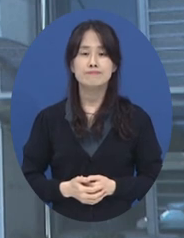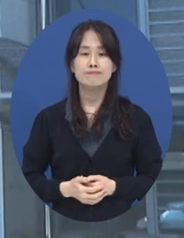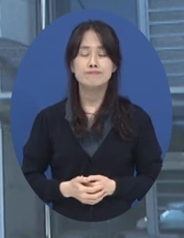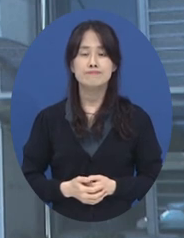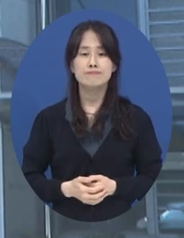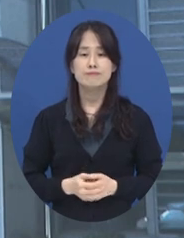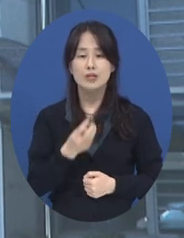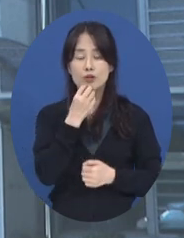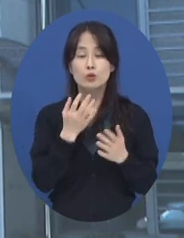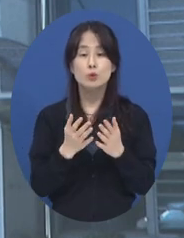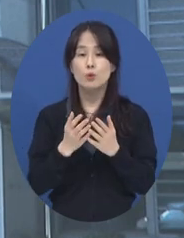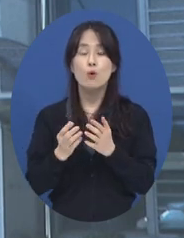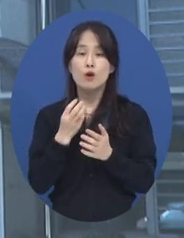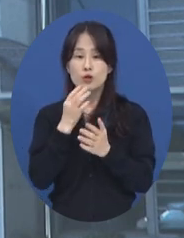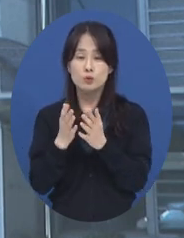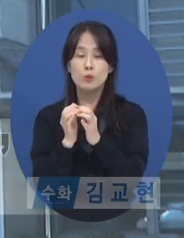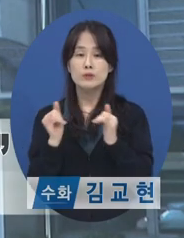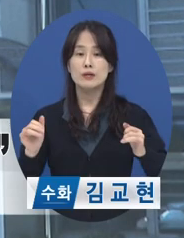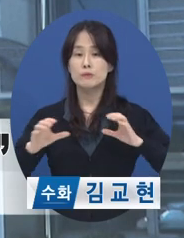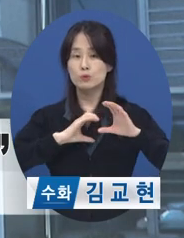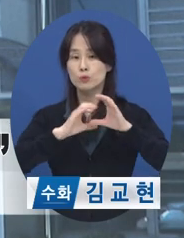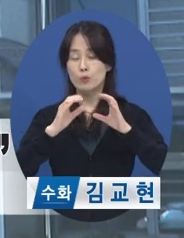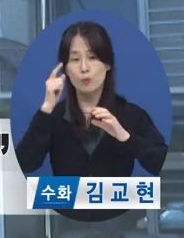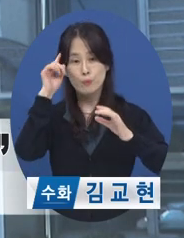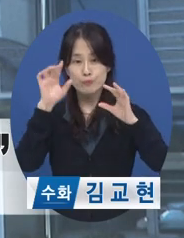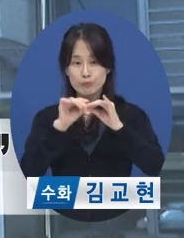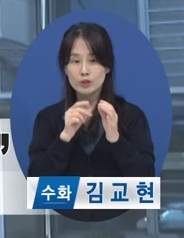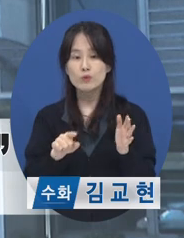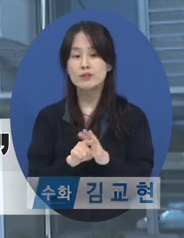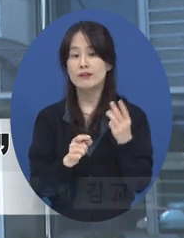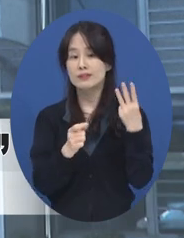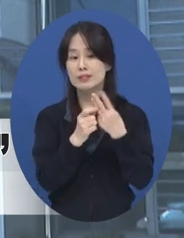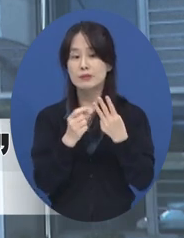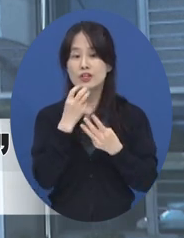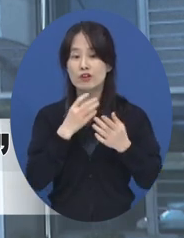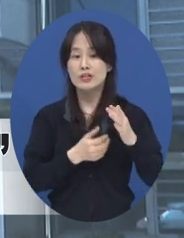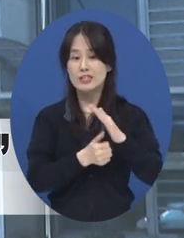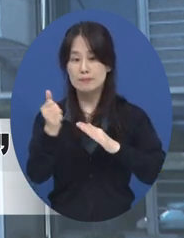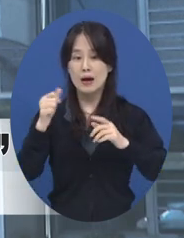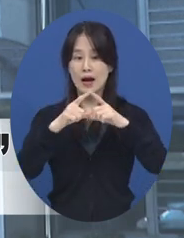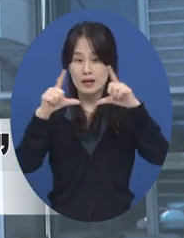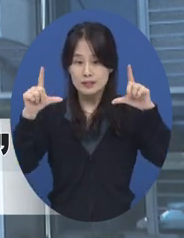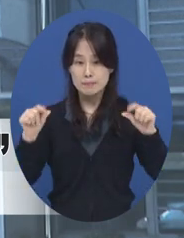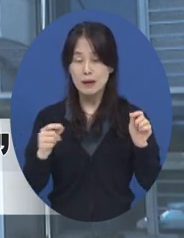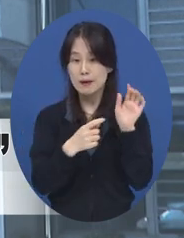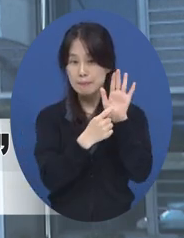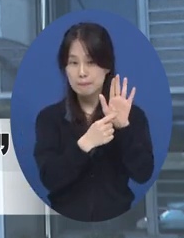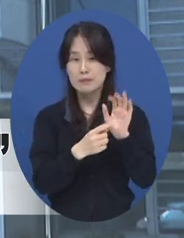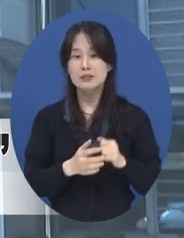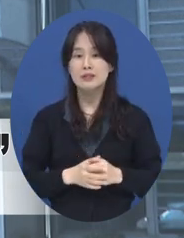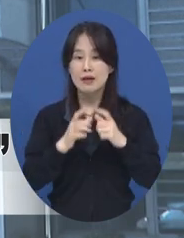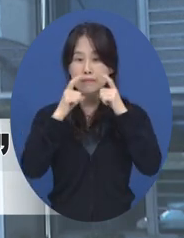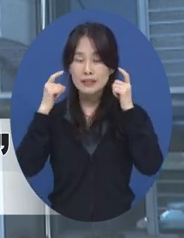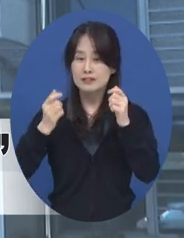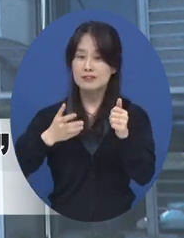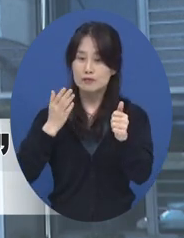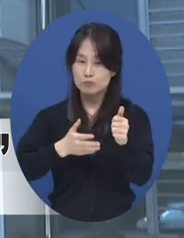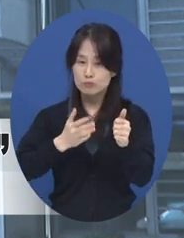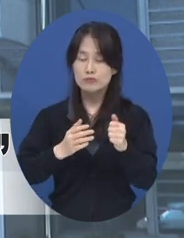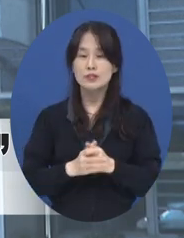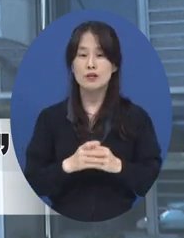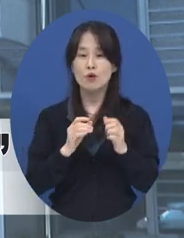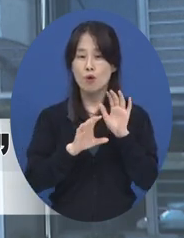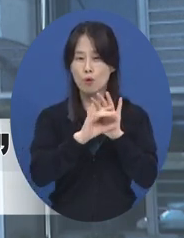경기도가 도민과 소통하고 공감하기 위한 세 번째 경기 희망 글판을 내걸었습니다. 마스크 착용을 독려하고